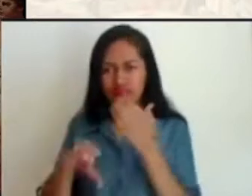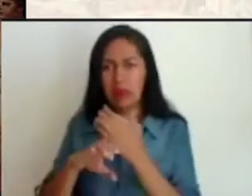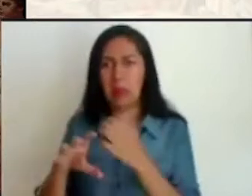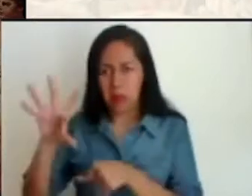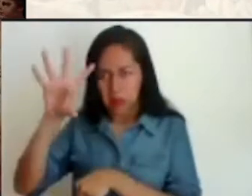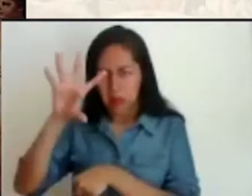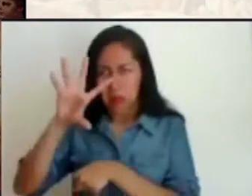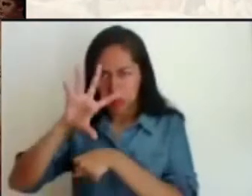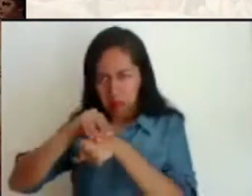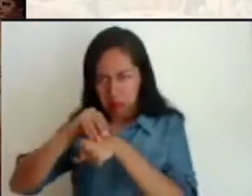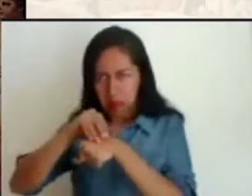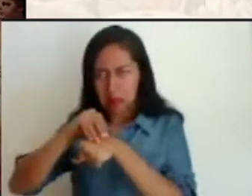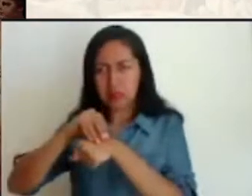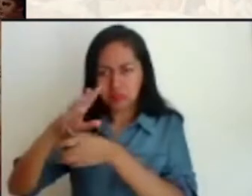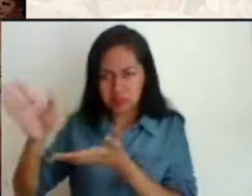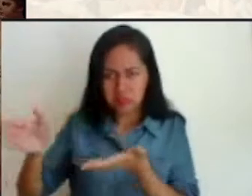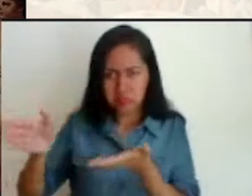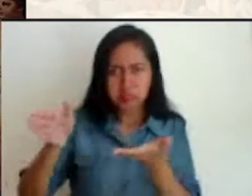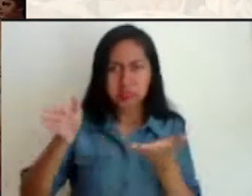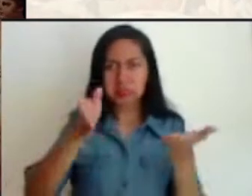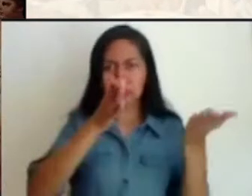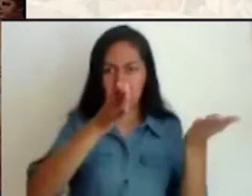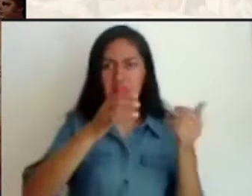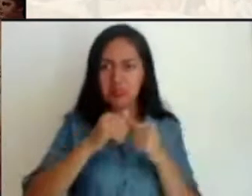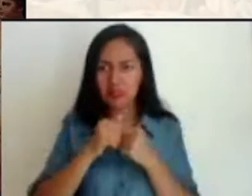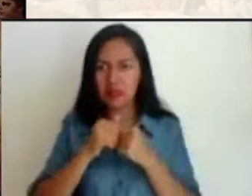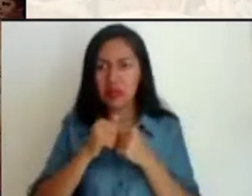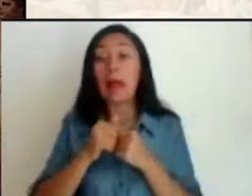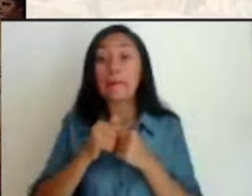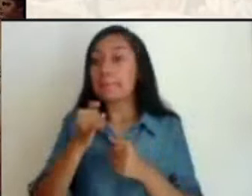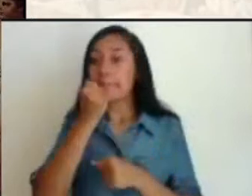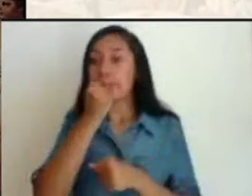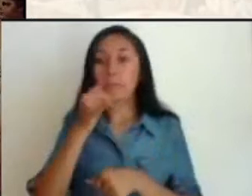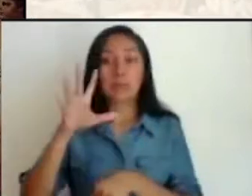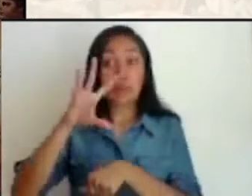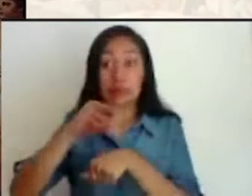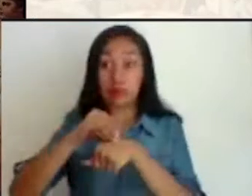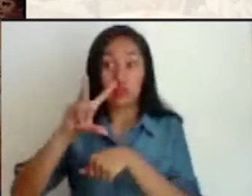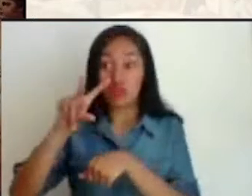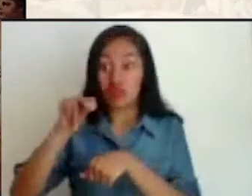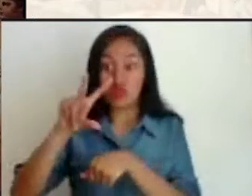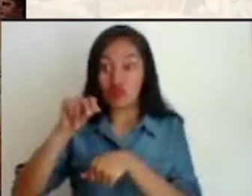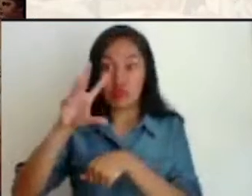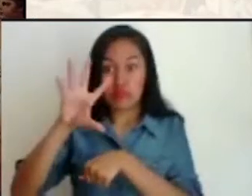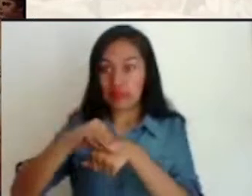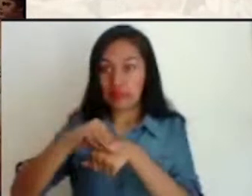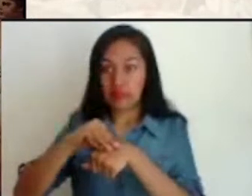objetos que tenían superficies rugosas o con pelo, las pieles